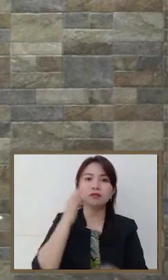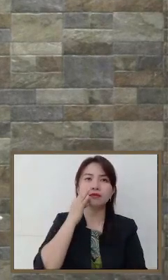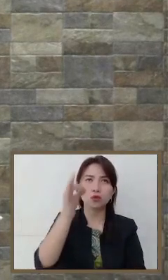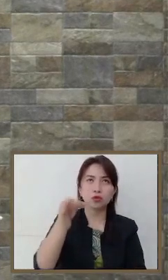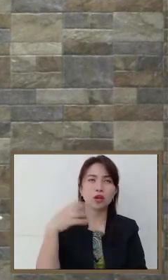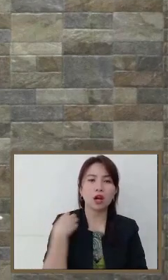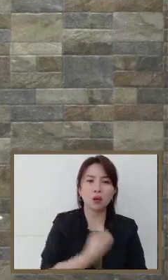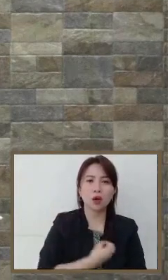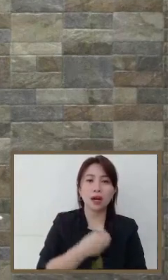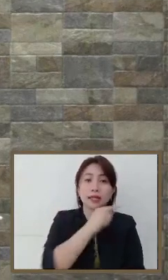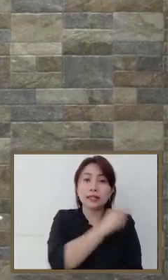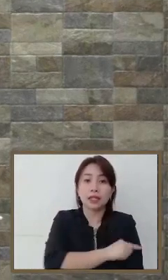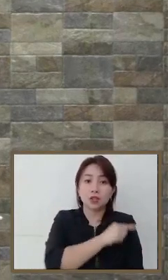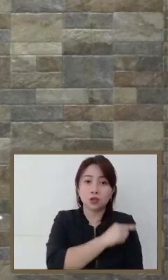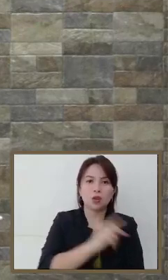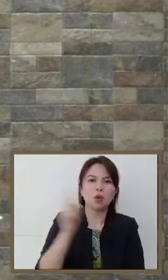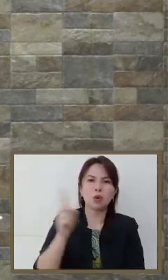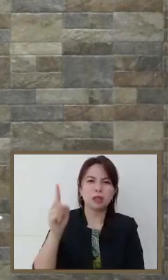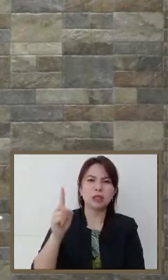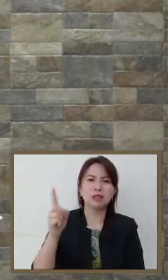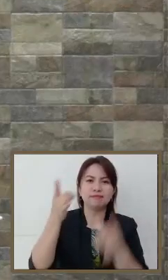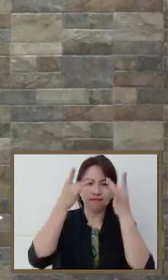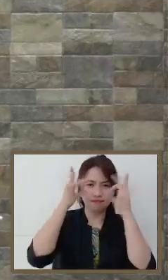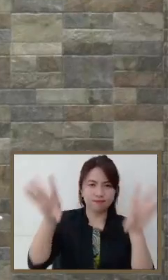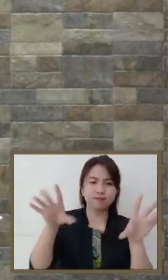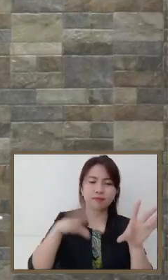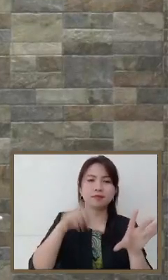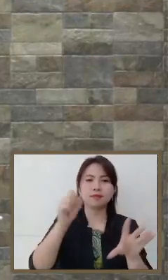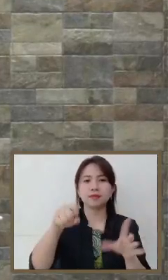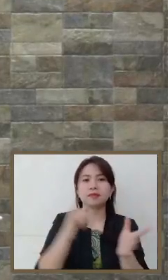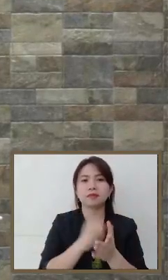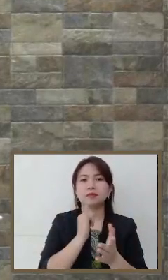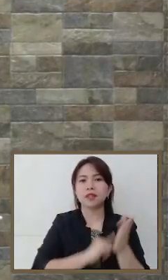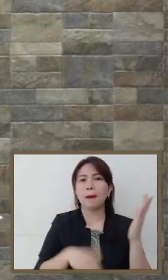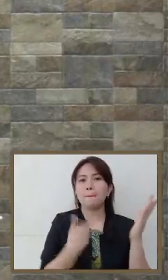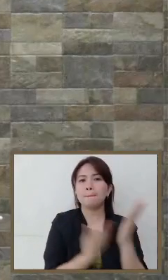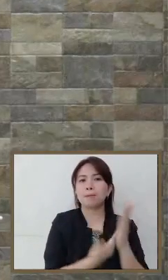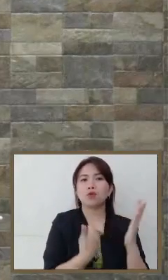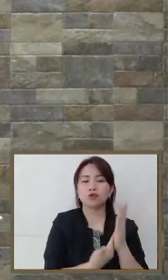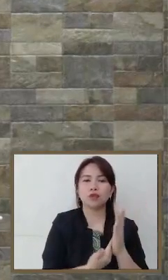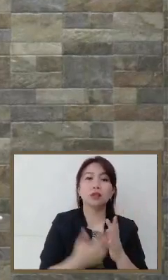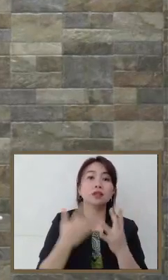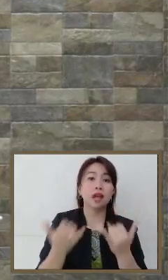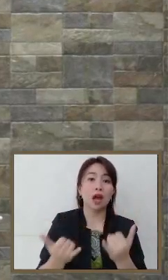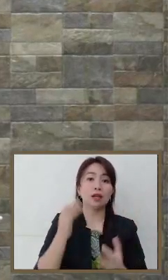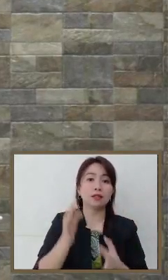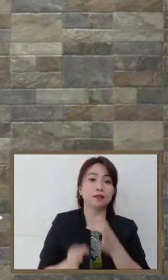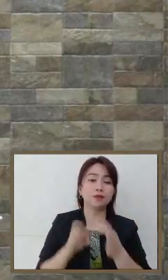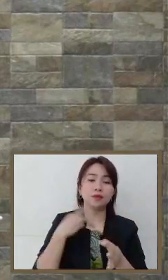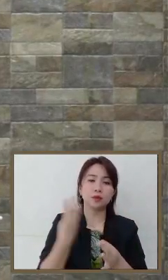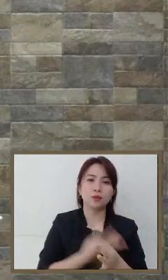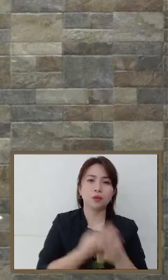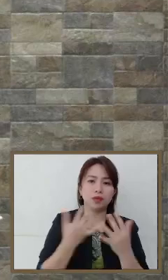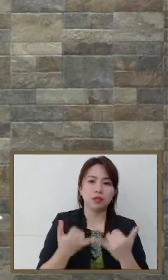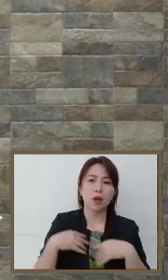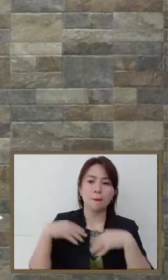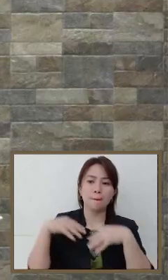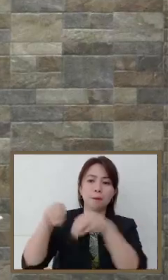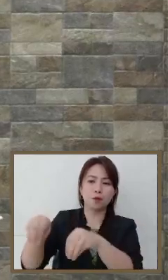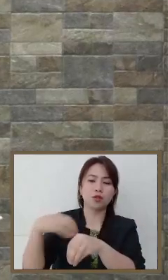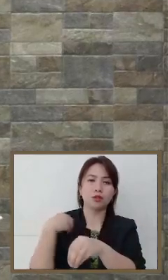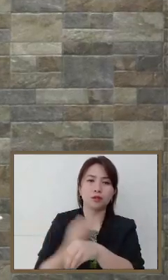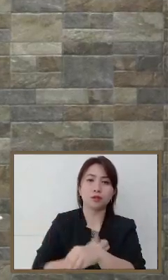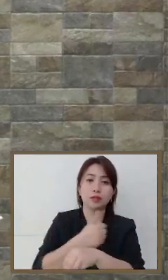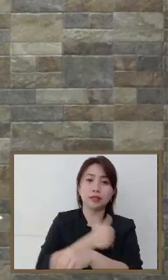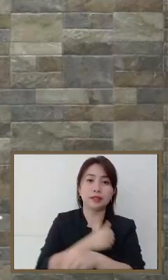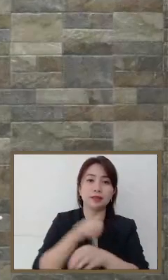is proven and tested po sa buhay po ng bawat isa po sa atin Pero kung atin pong ilalagay ang ating sarili in the